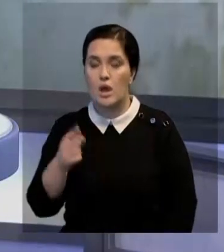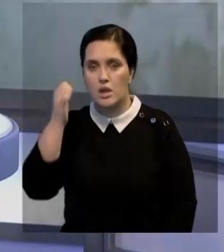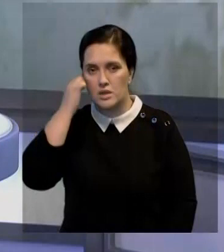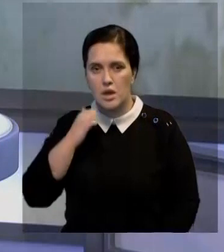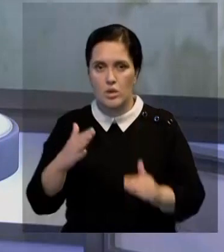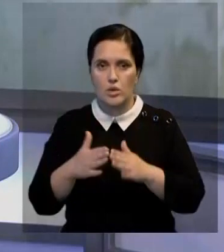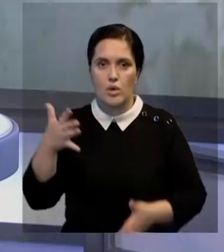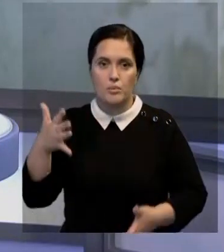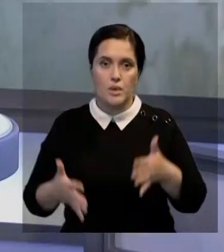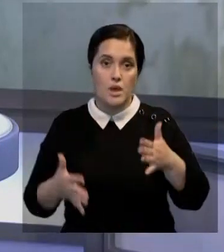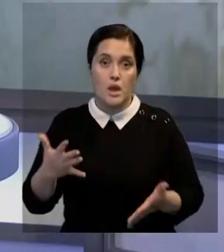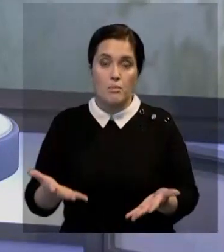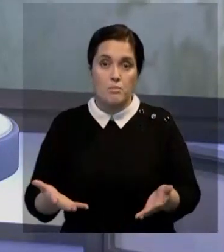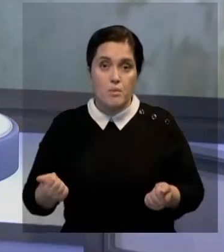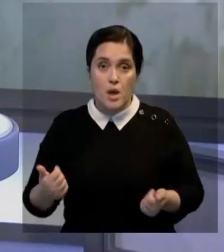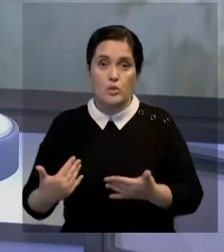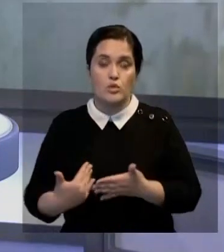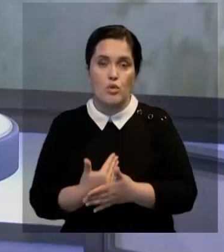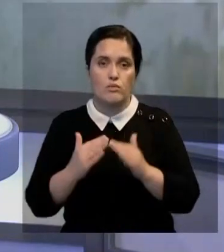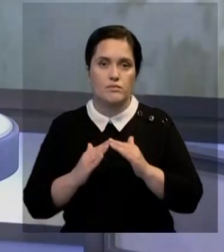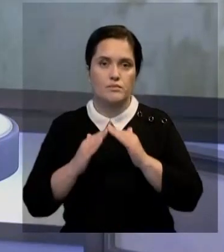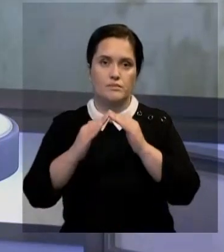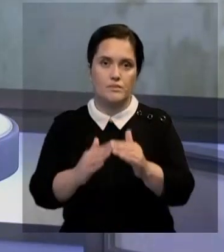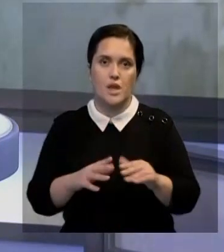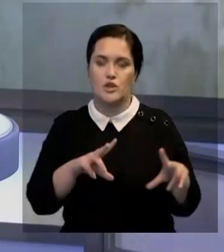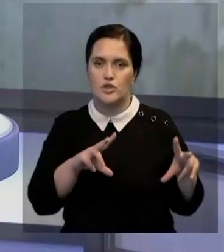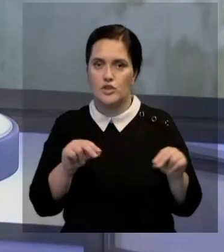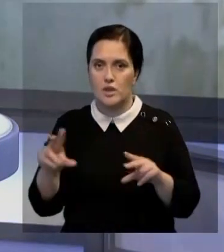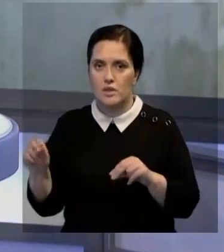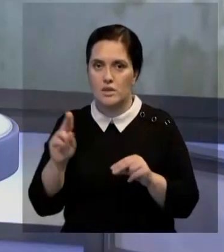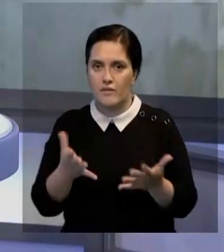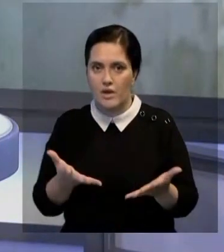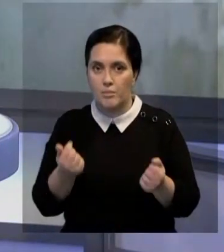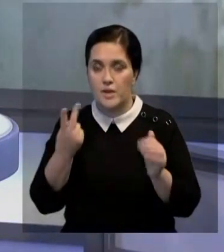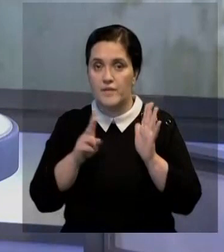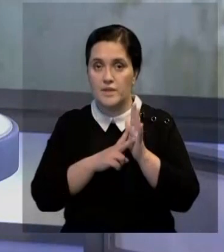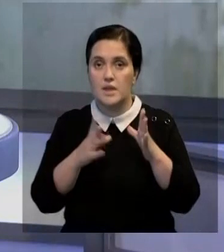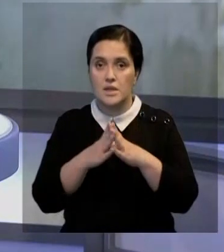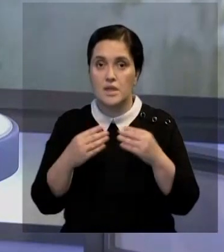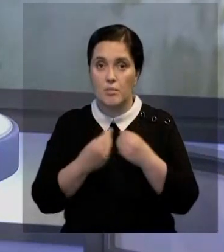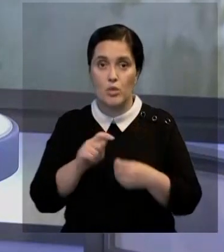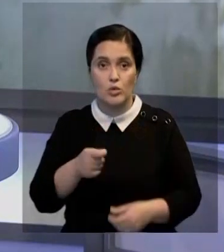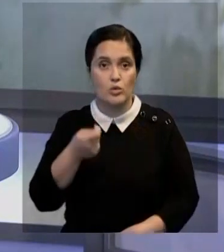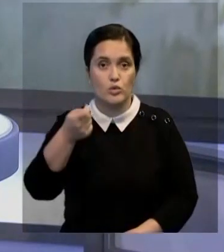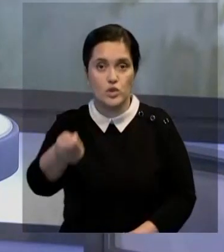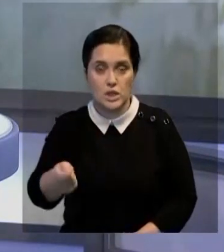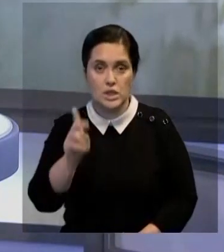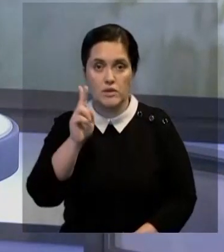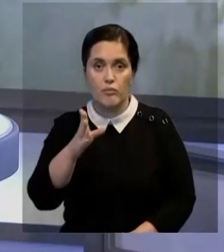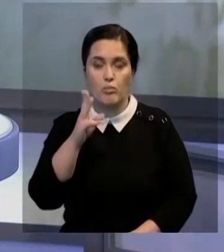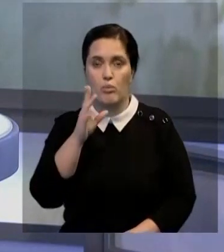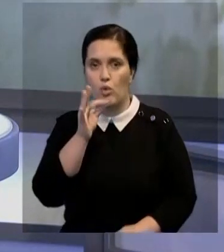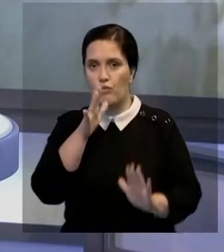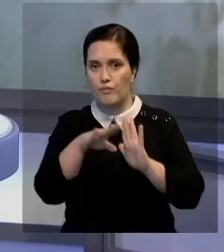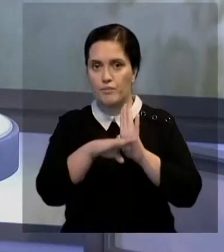аварийных многоэтажных домов начали получать новое жилье. Счастливыми новоселами стали уже 27 семей. Ключи от новых квартир по